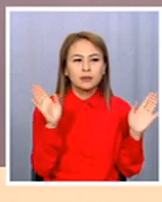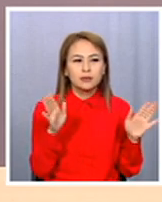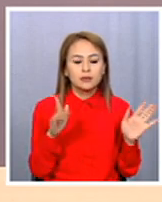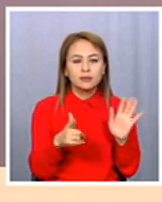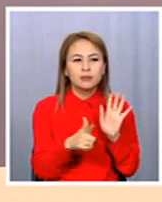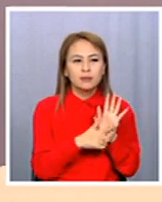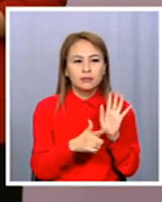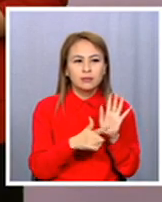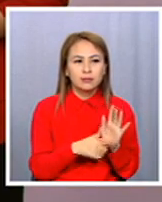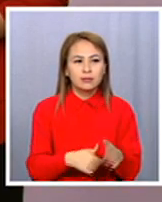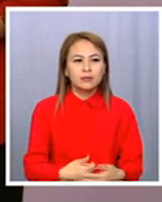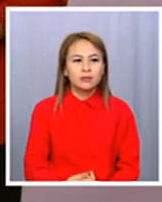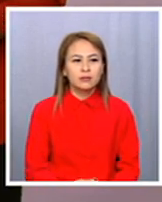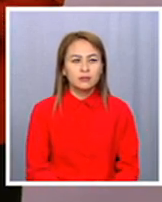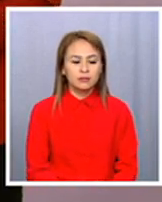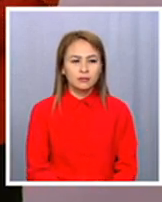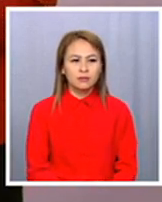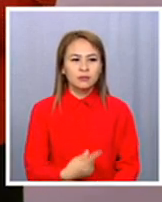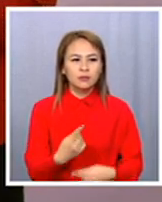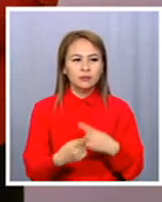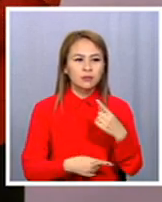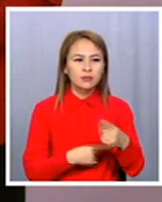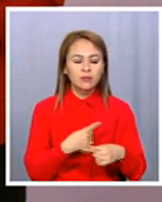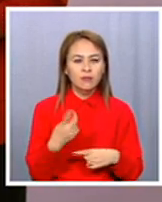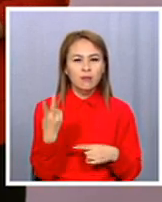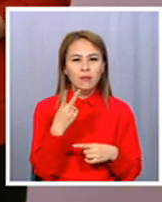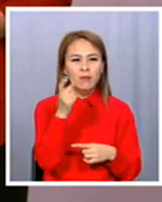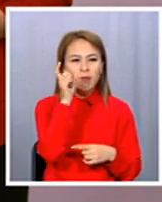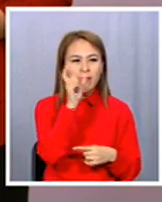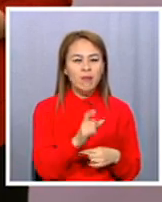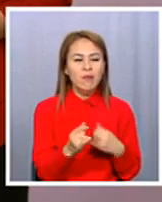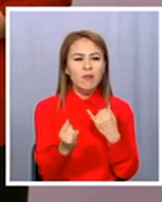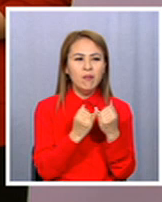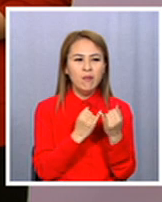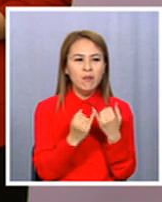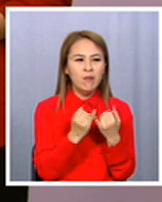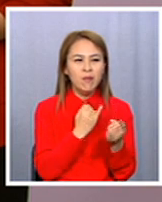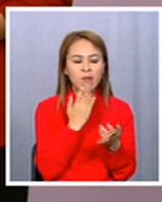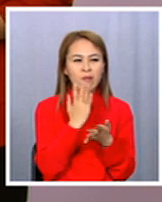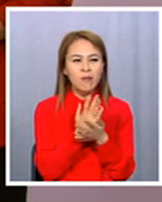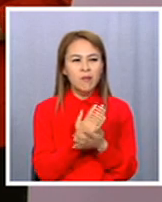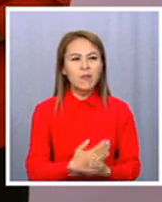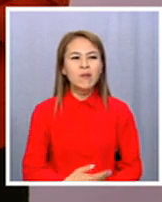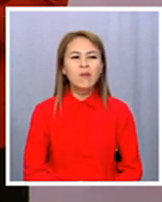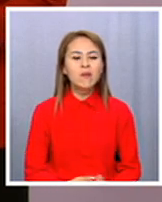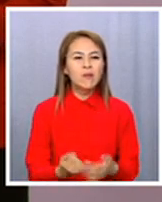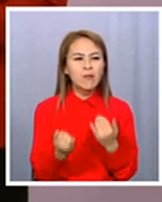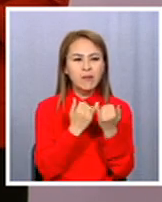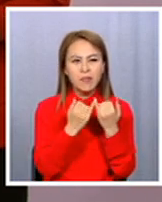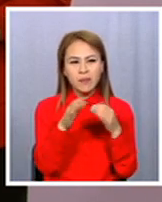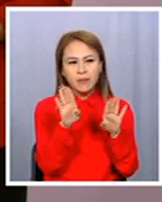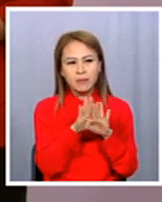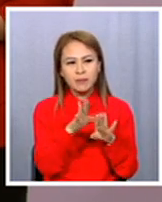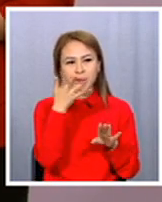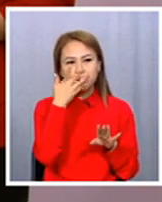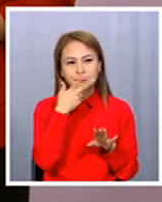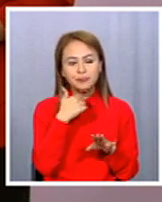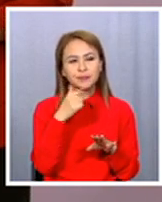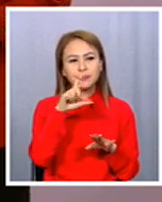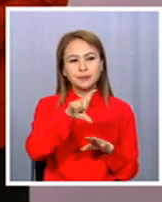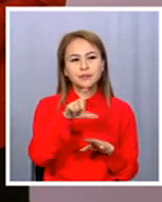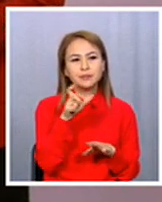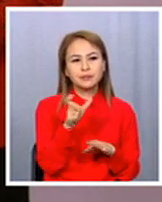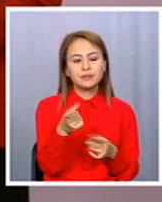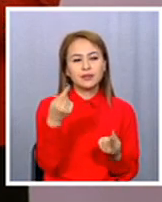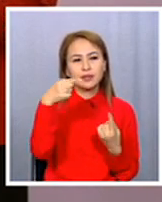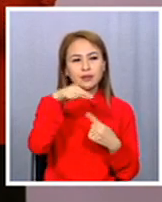7-ге тең. Келесі екінші бағандағы сары көбелек санын анықтауымыз керек. Сары түсті тік төртбұрыштардың санына